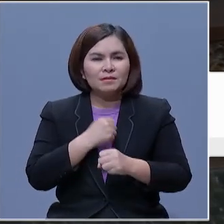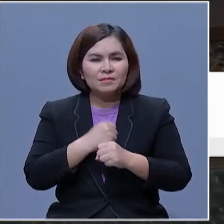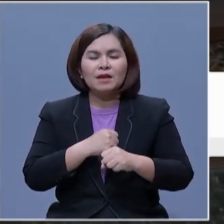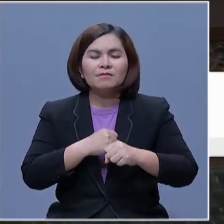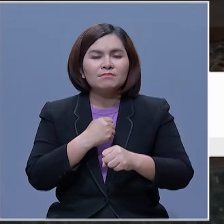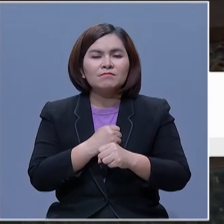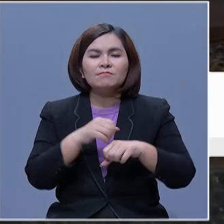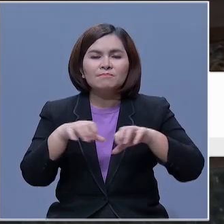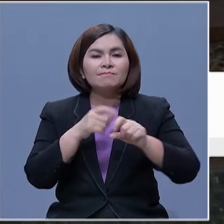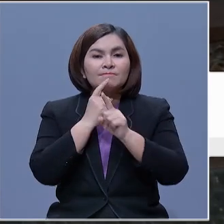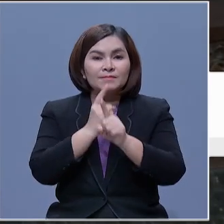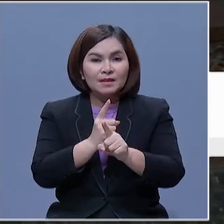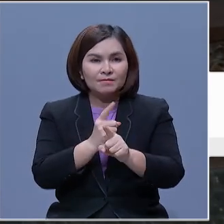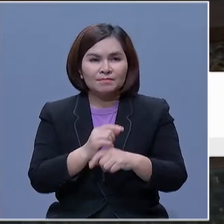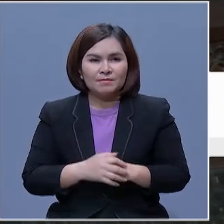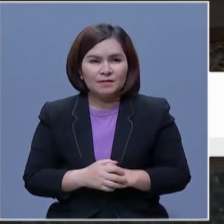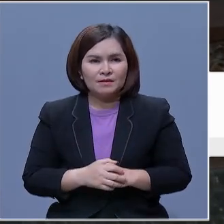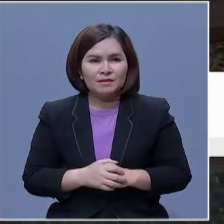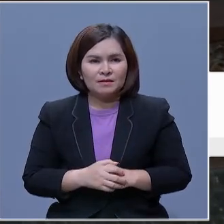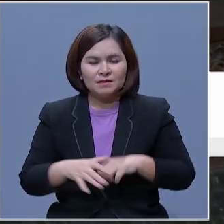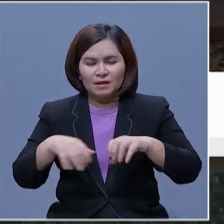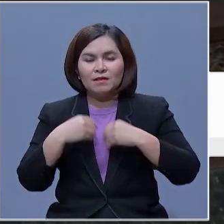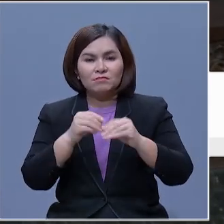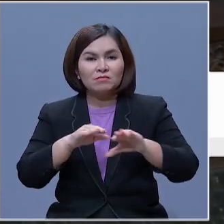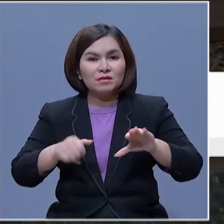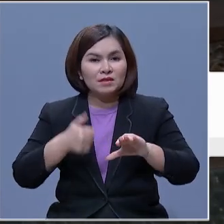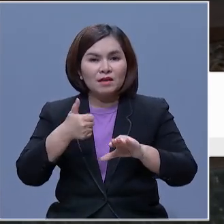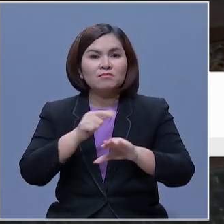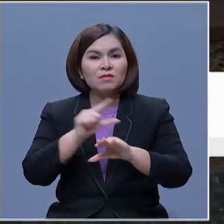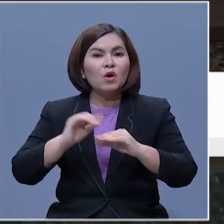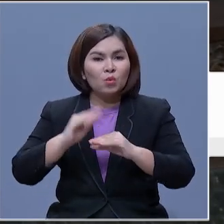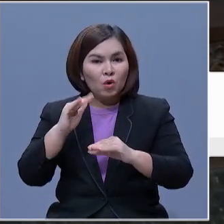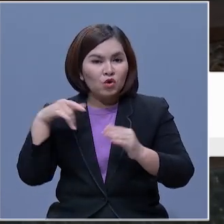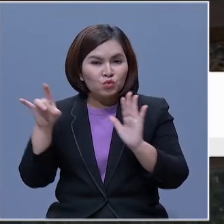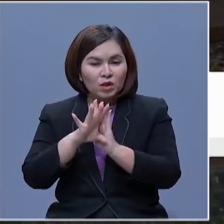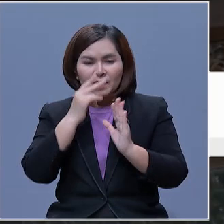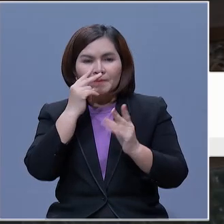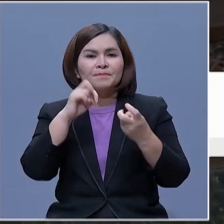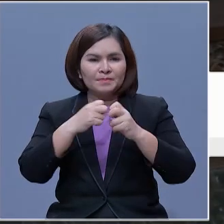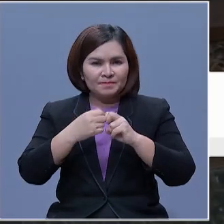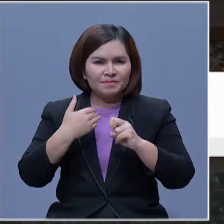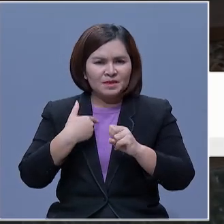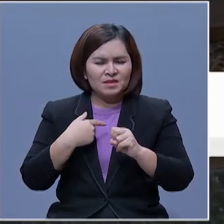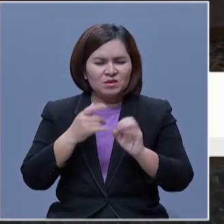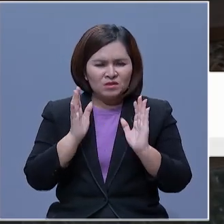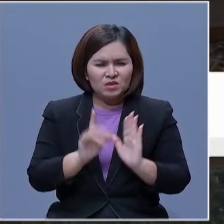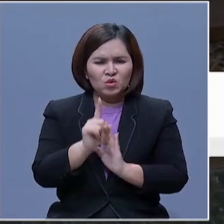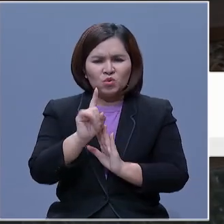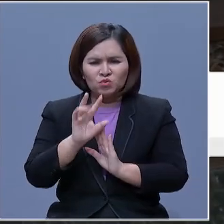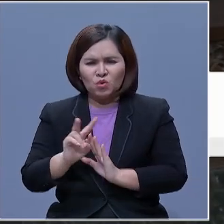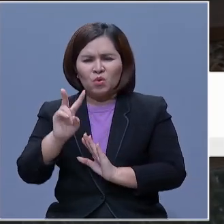อะไรที่ให้เด็กได้เป็นล้านๆแล้วมาเจอปัญหาเงี้ยคนนึงก็แล้ว 2คนก็แล้ว